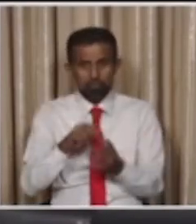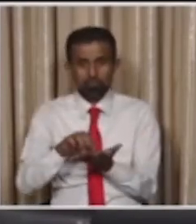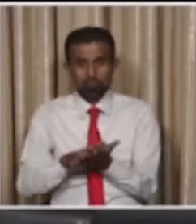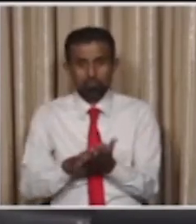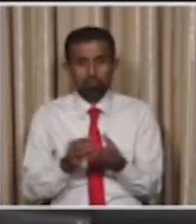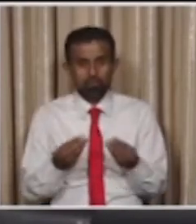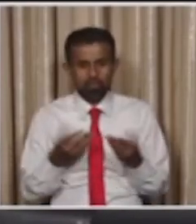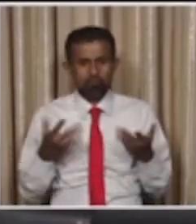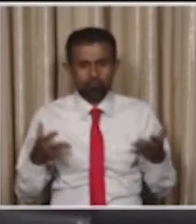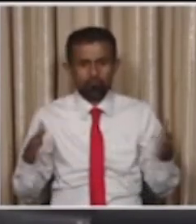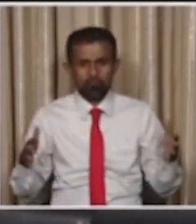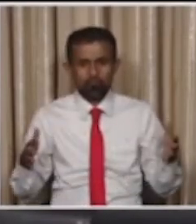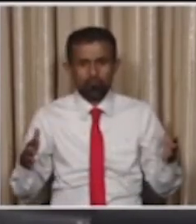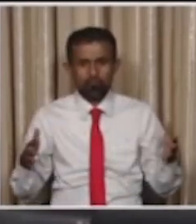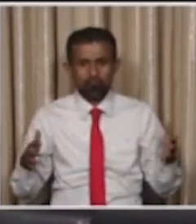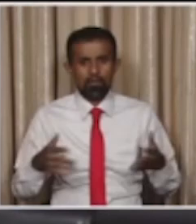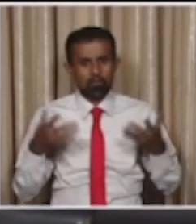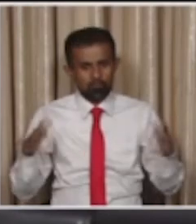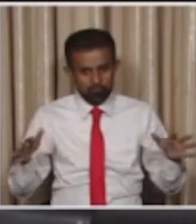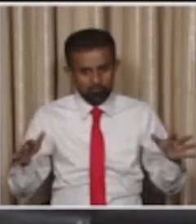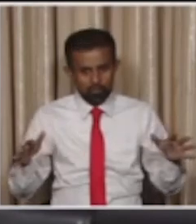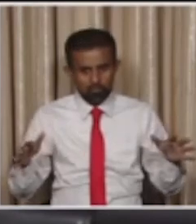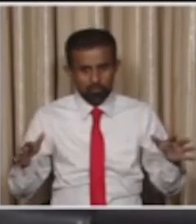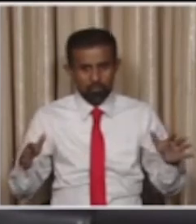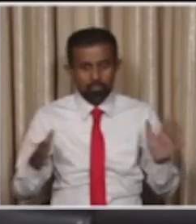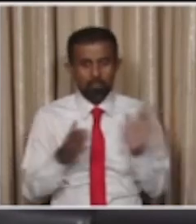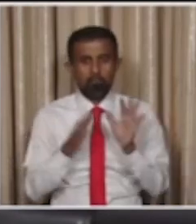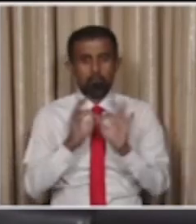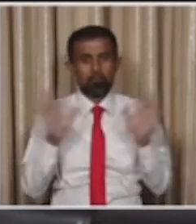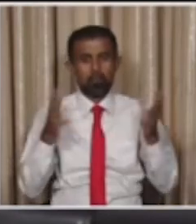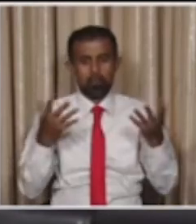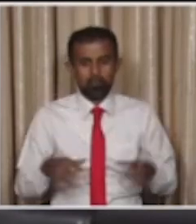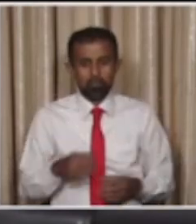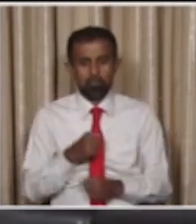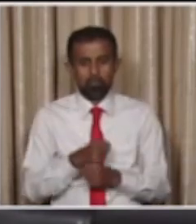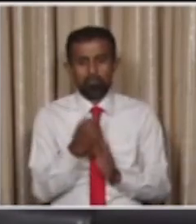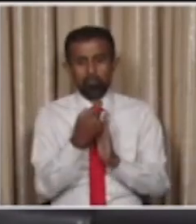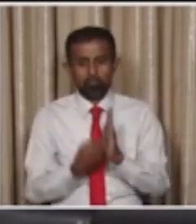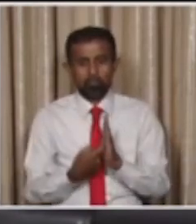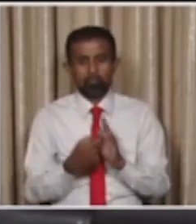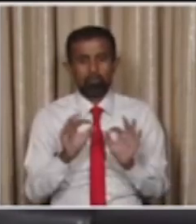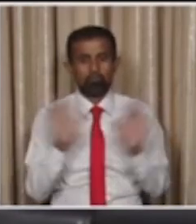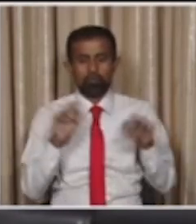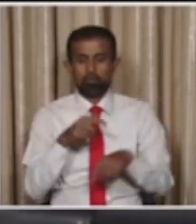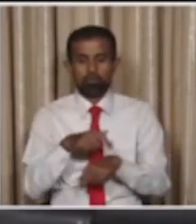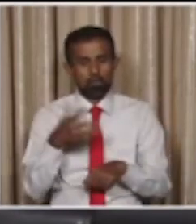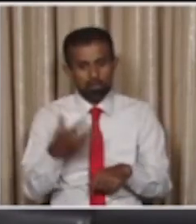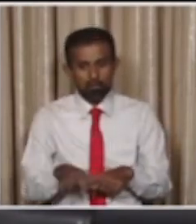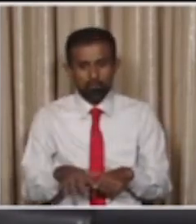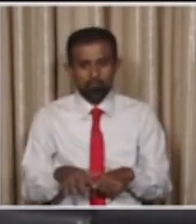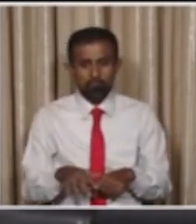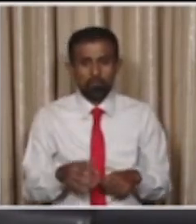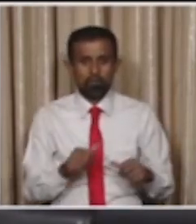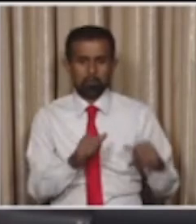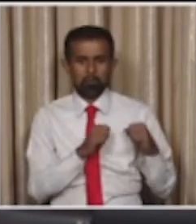අරගෙන ඉවරයි. තීන්දුව අරගෙන ඉවර වෙලා තියෙද්දි ඒක මාධ්‍ය ගිහිල්ලා තියෙද්දි රජයේ ප්‍රතිපත්තිය ප්‍රකාශ කරලා තිබෙද්දි මෙතන ලකුණු